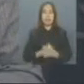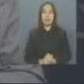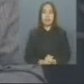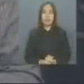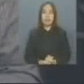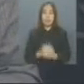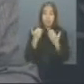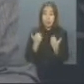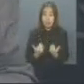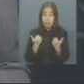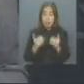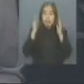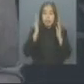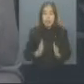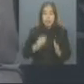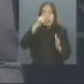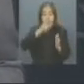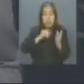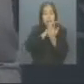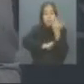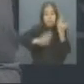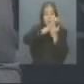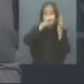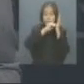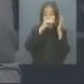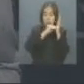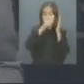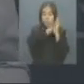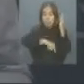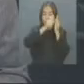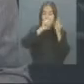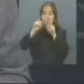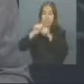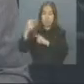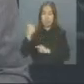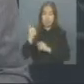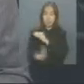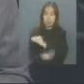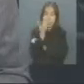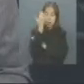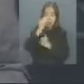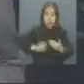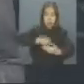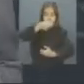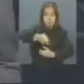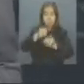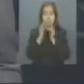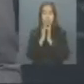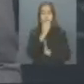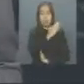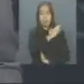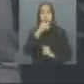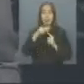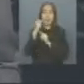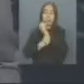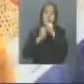ประชาชนทั้งในเขตกรุงเทพมหานครและต่างจังหวัดก็ได้เข้าร่วมพิธีทำบุญตักบาตรพระสงฆ์เนื่องในโอกาสเทศกาลปีใหม่2555